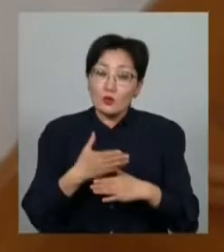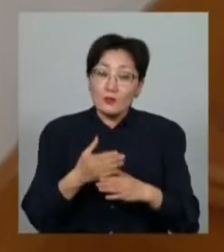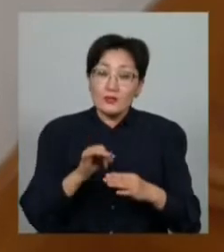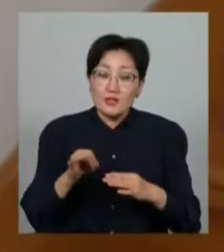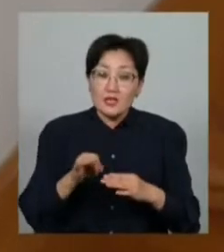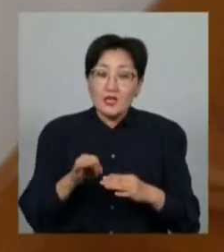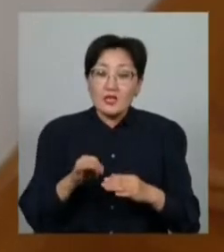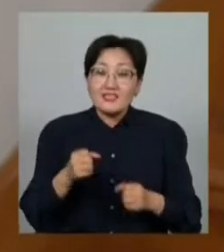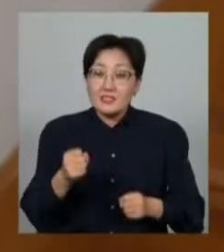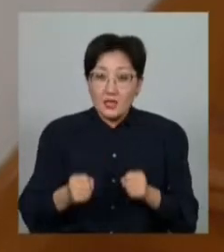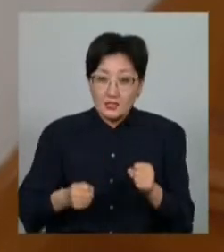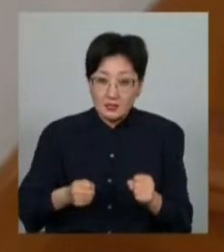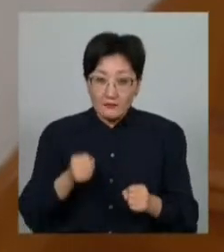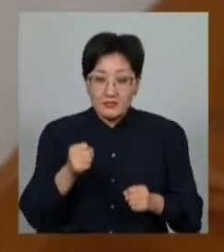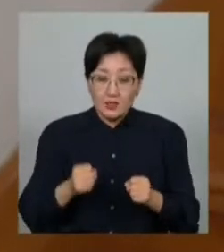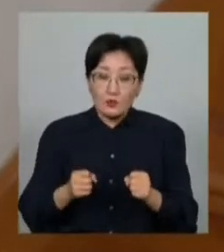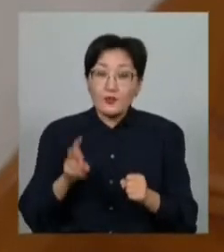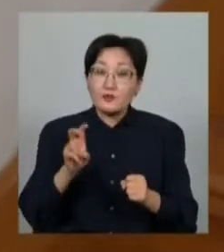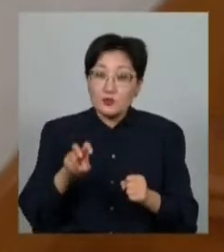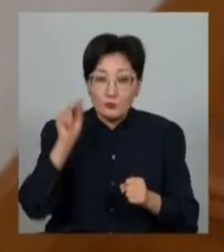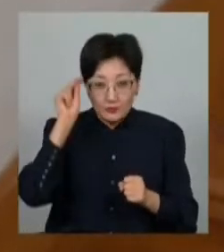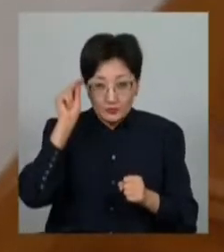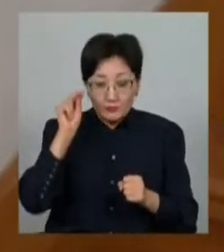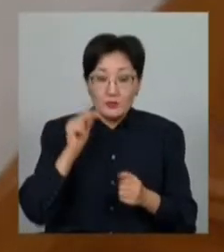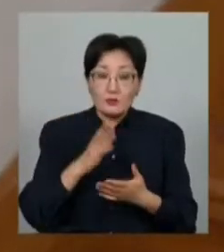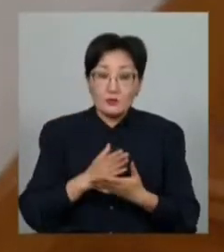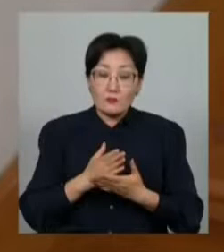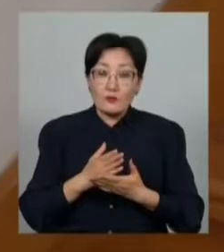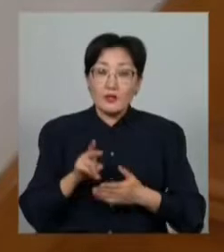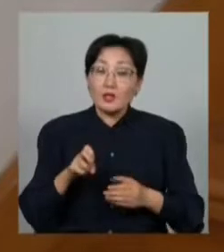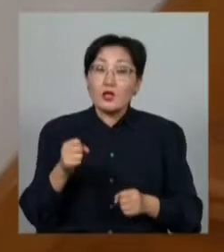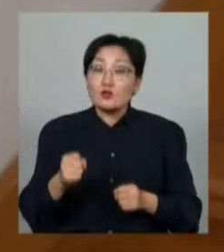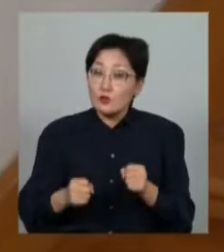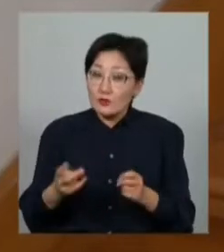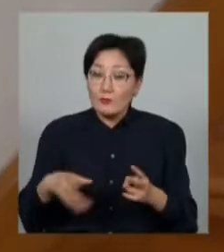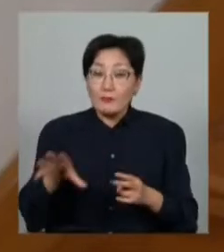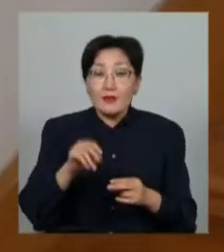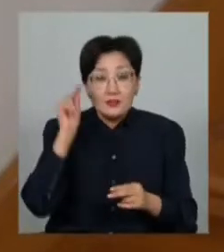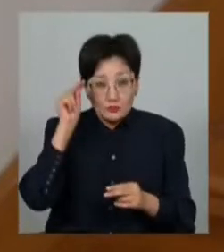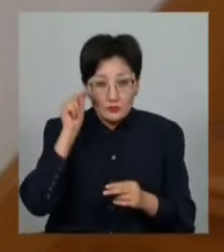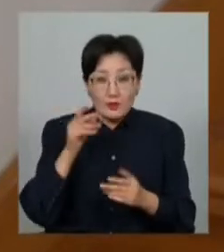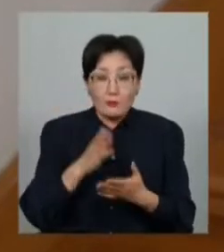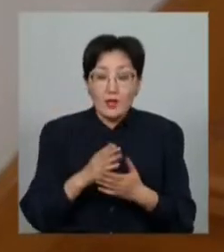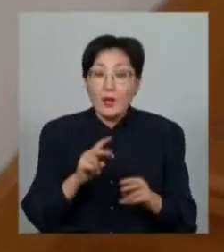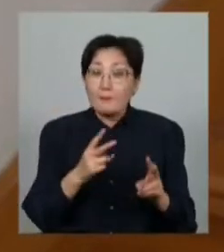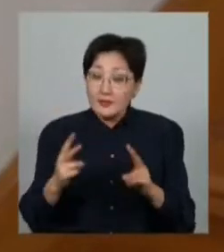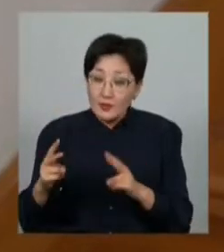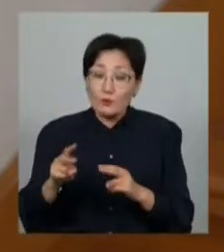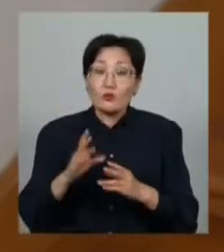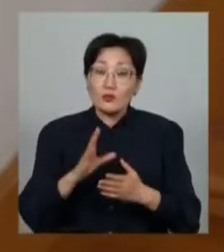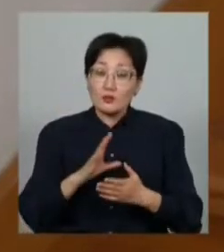сосын скандинавский ходьба, соған барып үйреніп, парктан қалай жүру керек, соны үйреніп жатырмыз. Би болады